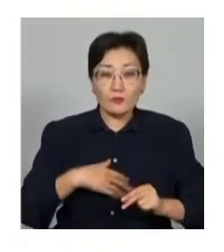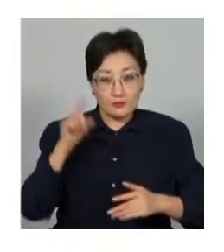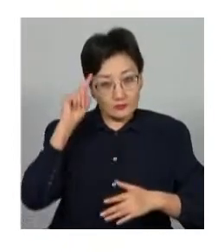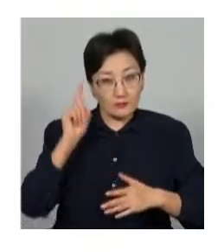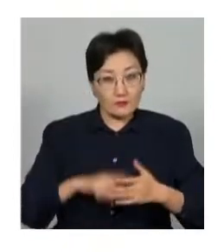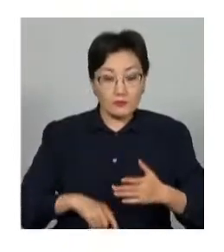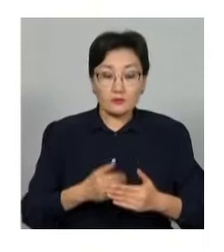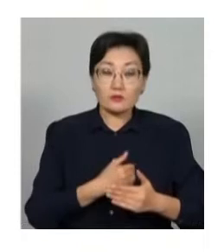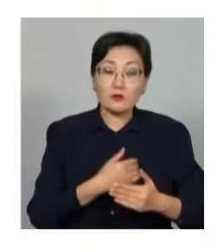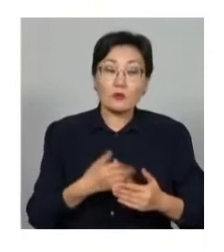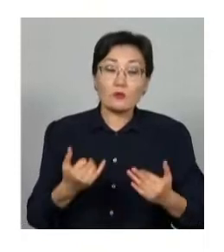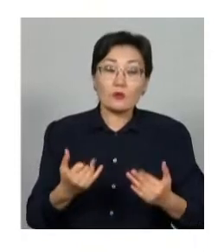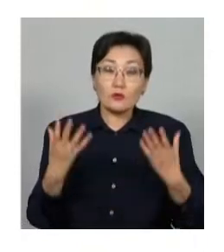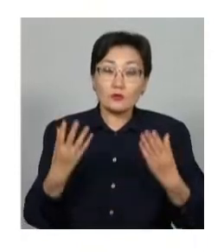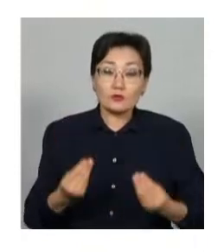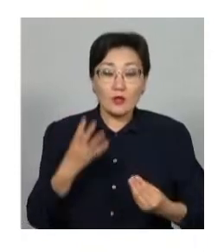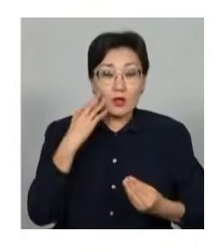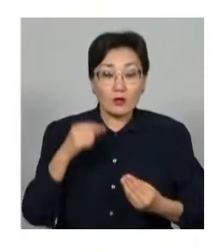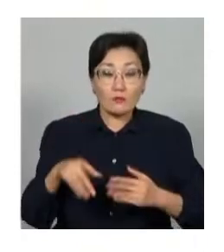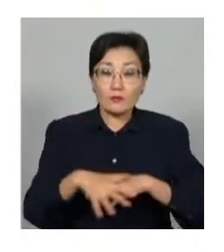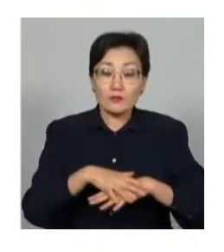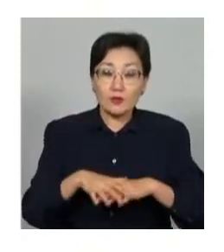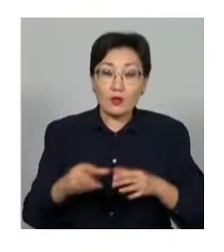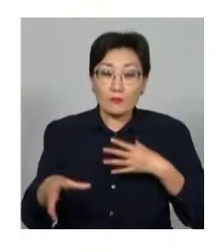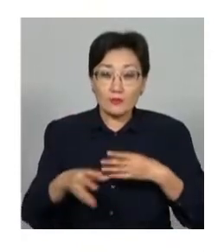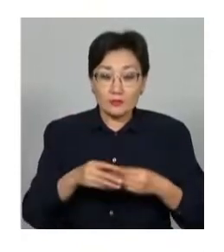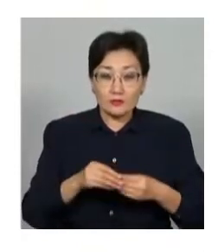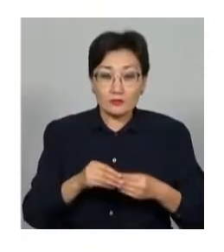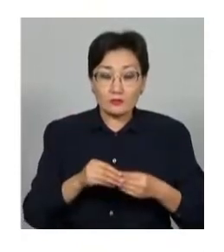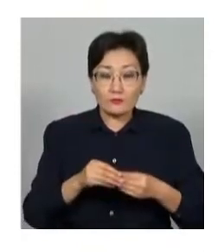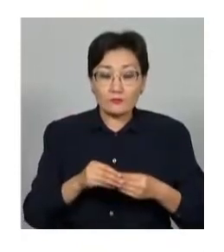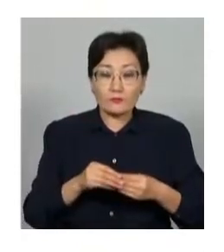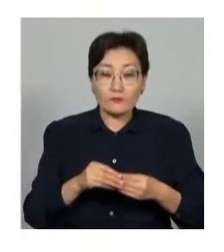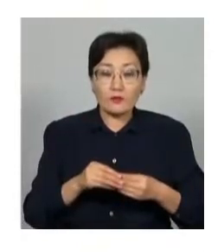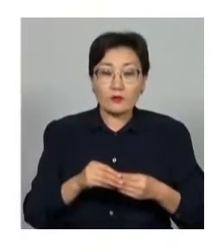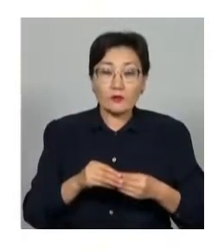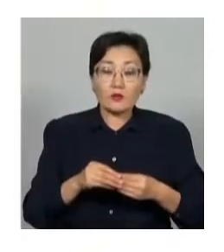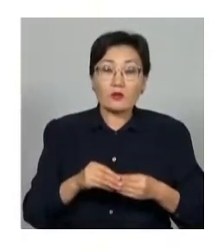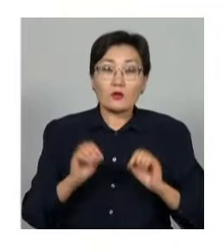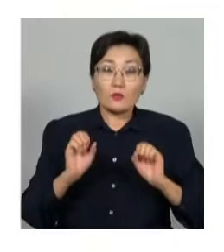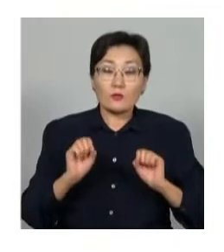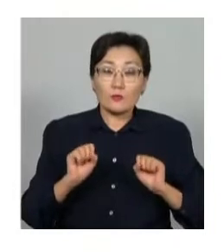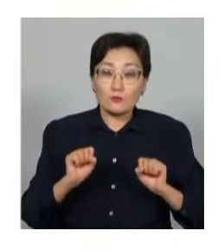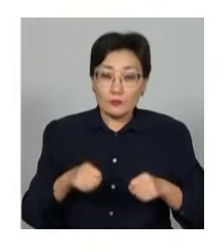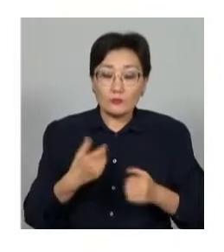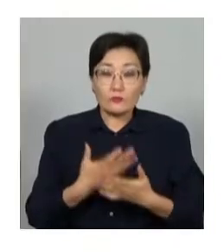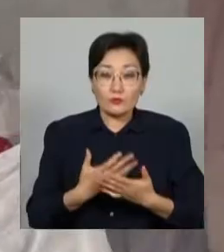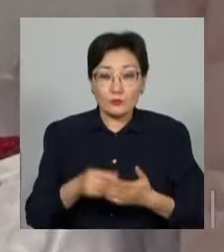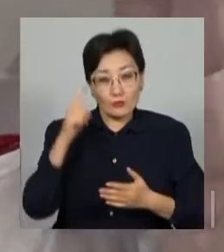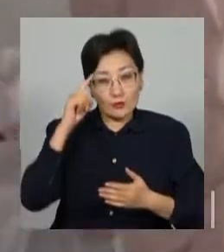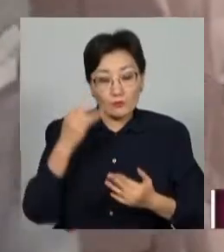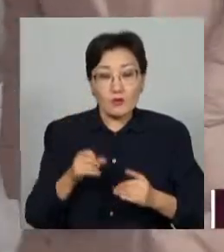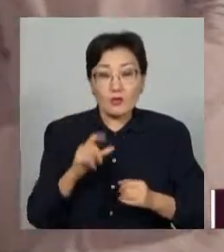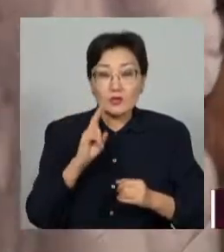келеді. Бүгіндері енді біз Алматы тұрғындарымен бірге екенімізді көрсете білуіміз керек деп ойлаймын.